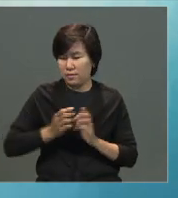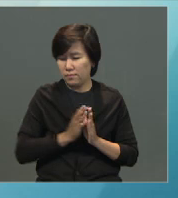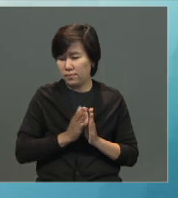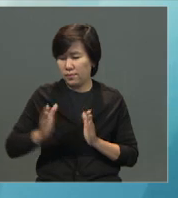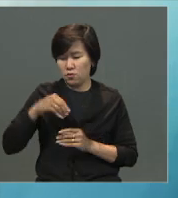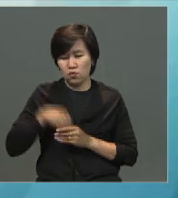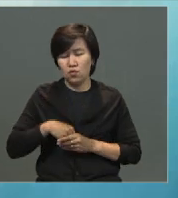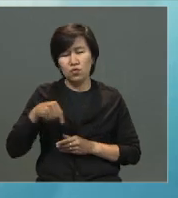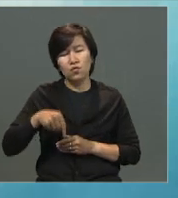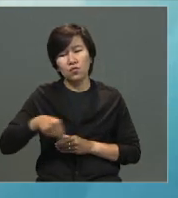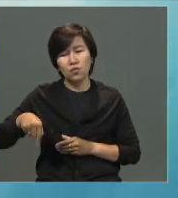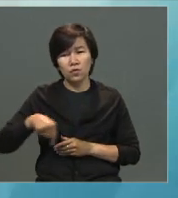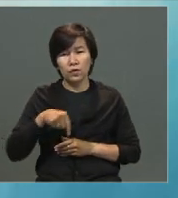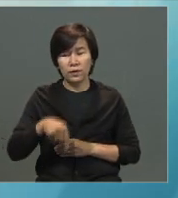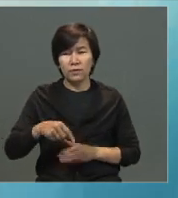เดี๋ยวเราจะไปไหนก็มาอาบแดดอาบน้ำอ่านหนังสืออะไรก็แล้วแต่นะครับซึ่งครบพักผ่อนกันที่ในพื้นที่ที่จำกัดอย่างเงี้ยเราจะจะต้องเปิดการบริการอย่างนี้เพื่อนำเงินเข้ามามาแล้วก็แบบที่ซ้อมแบบผ่อนคลายมาตรการสิกอนาทีที่เริ่มในการเมื่อพร้อมและเมื่อสังคมเชื่อมั่นในมาตรการอันนี้รอไปสักระยะนึงนะครับครับ